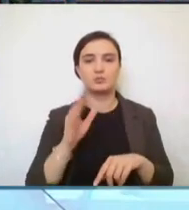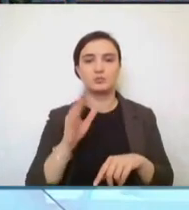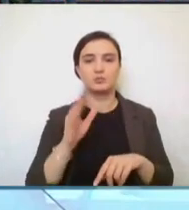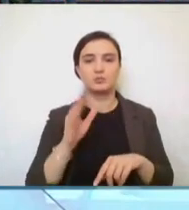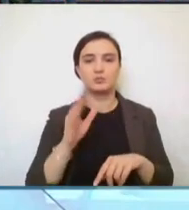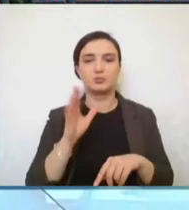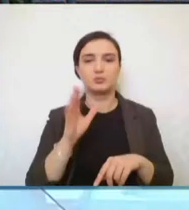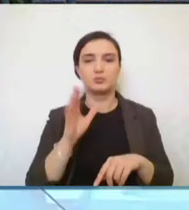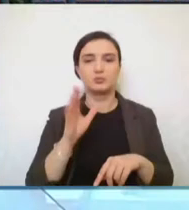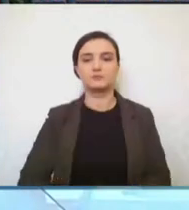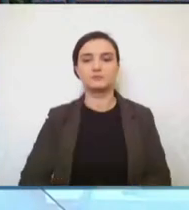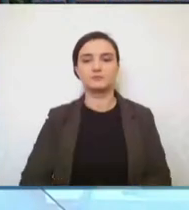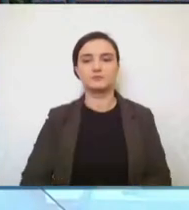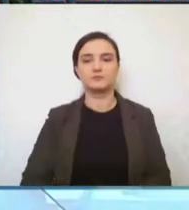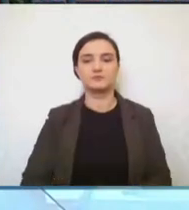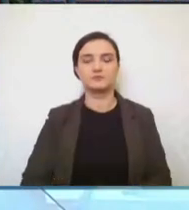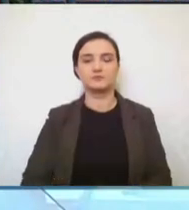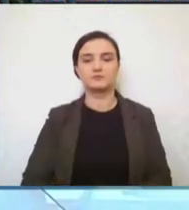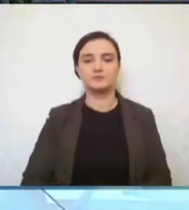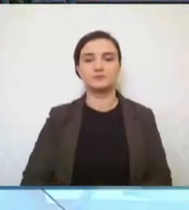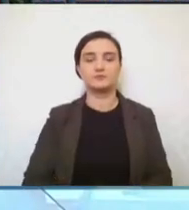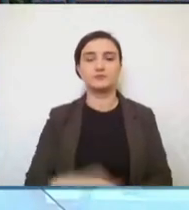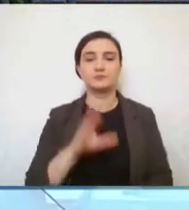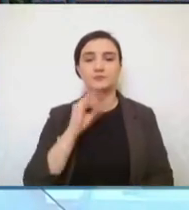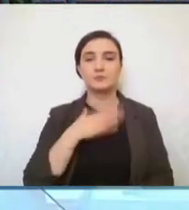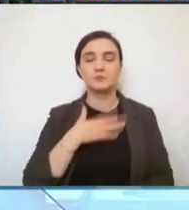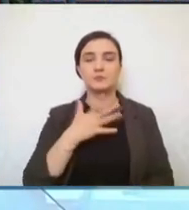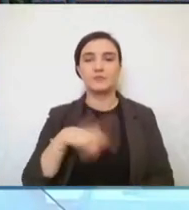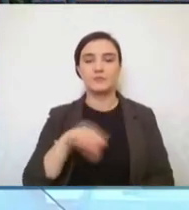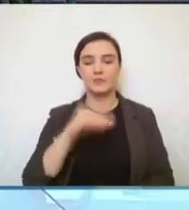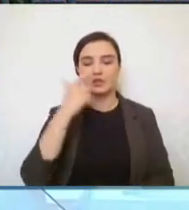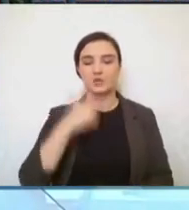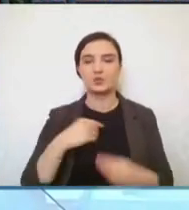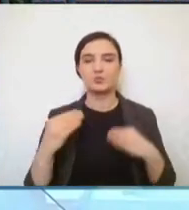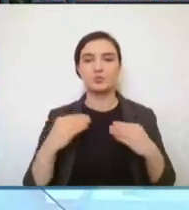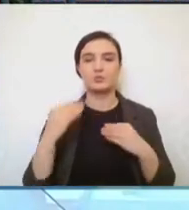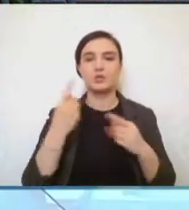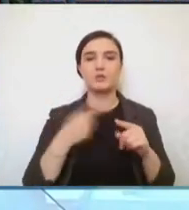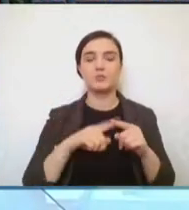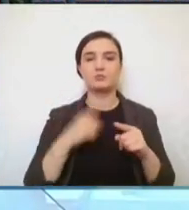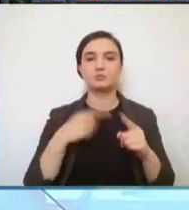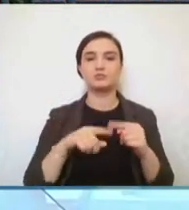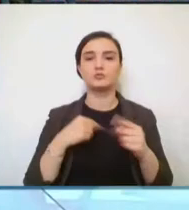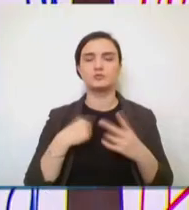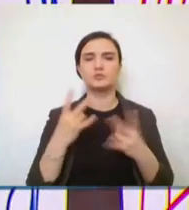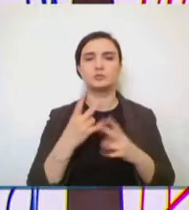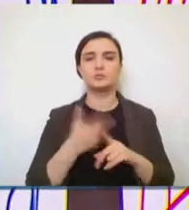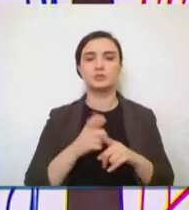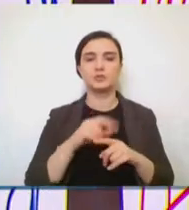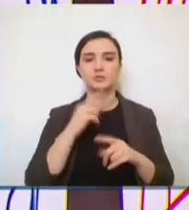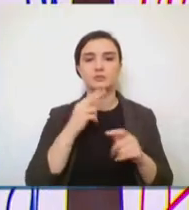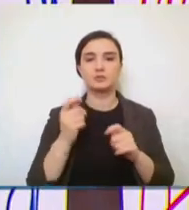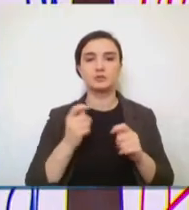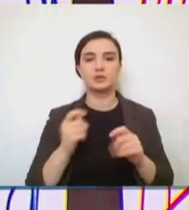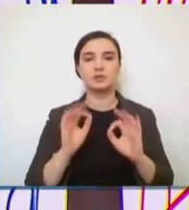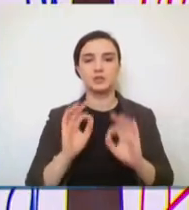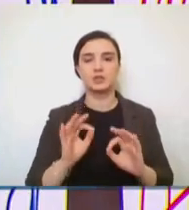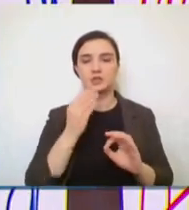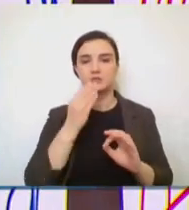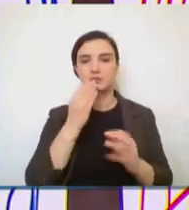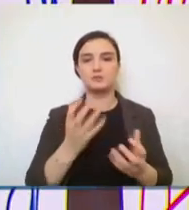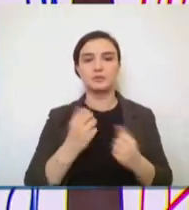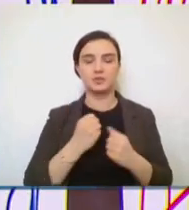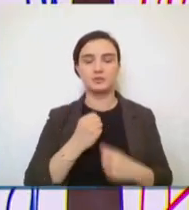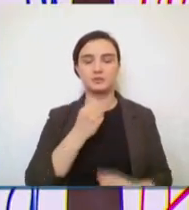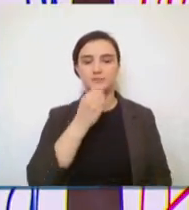როდესაც ჩვენი ანატომიური თავისებურებიდან გამომდინარე, ჩვენ გვჭირდება ძალიან ფრთხილად, ნელა საკვების მიღება, ძალიან